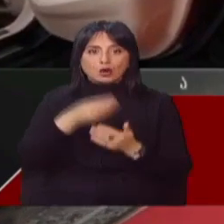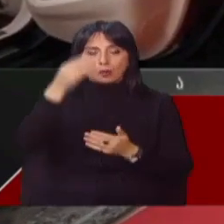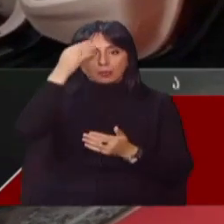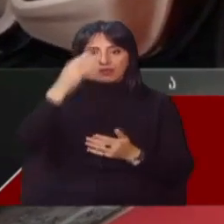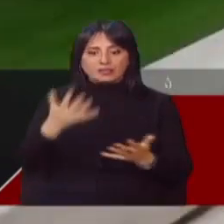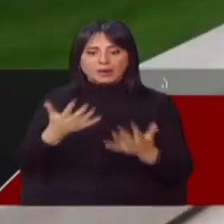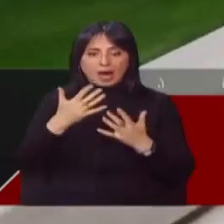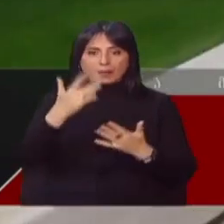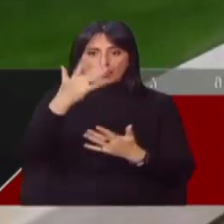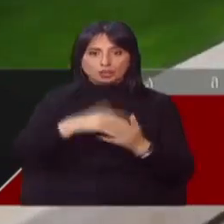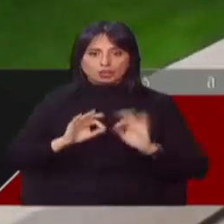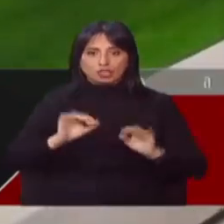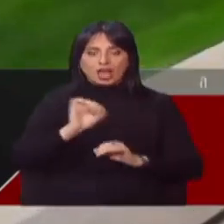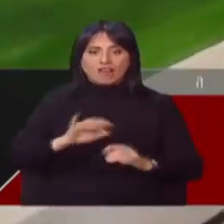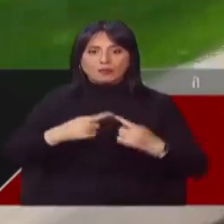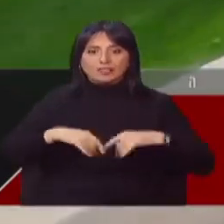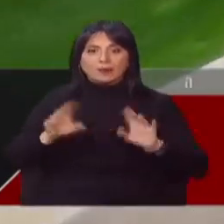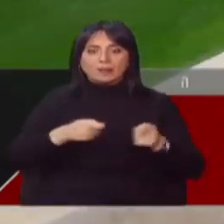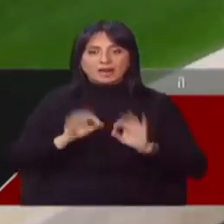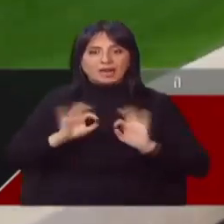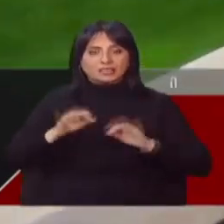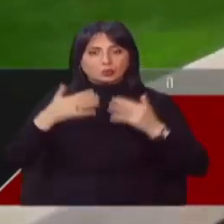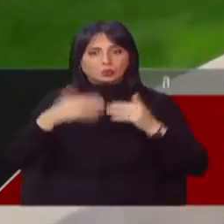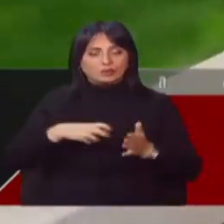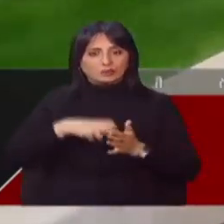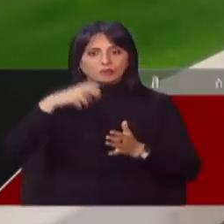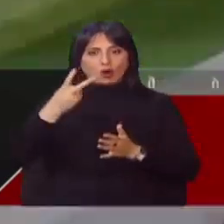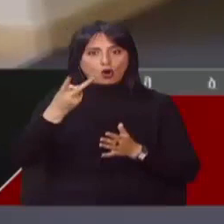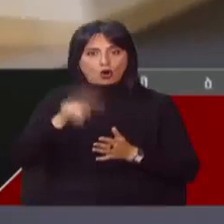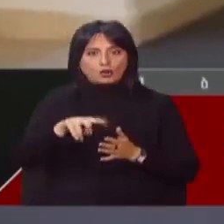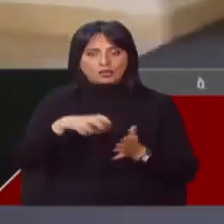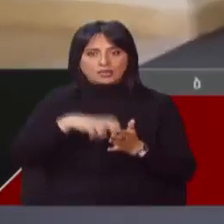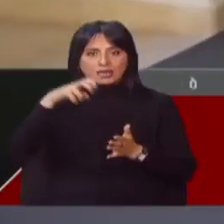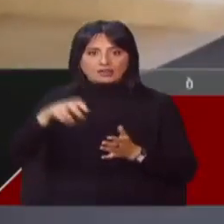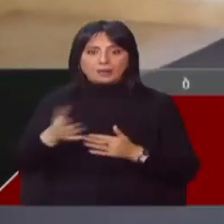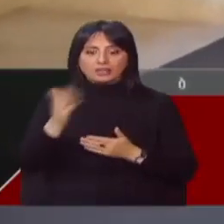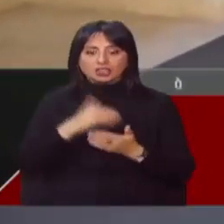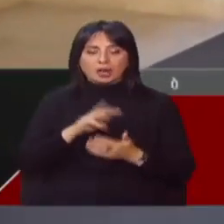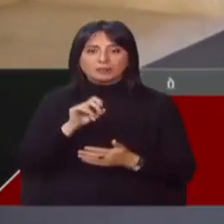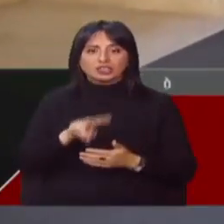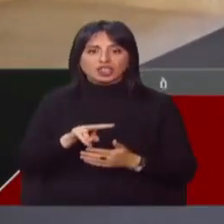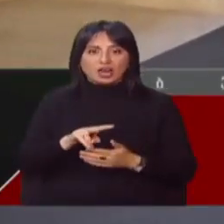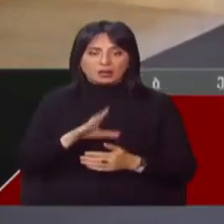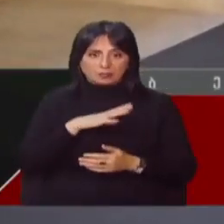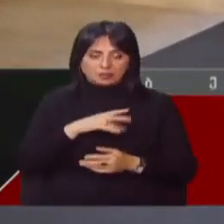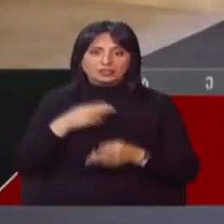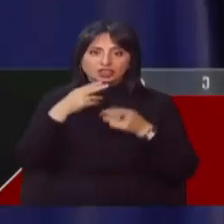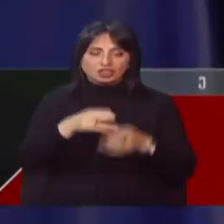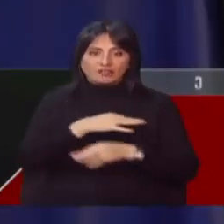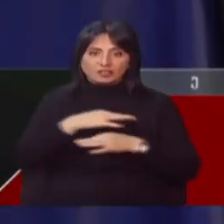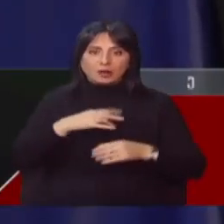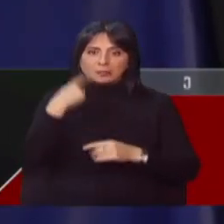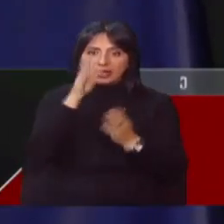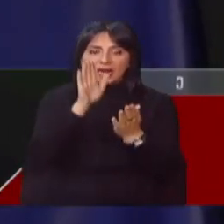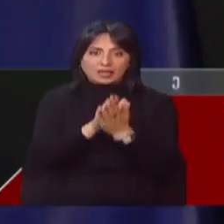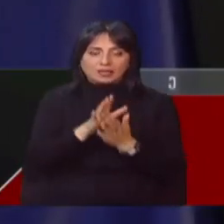პოზიცია მკაფიოდ ჩამოაყალიბა ევროპული საბჭოს პრეზიდენტისთვის მიწერილ ორ წერილში. ამის შემდეგ შარლ მიშელი ბუდაპეშტშიც იყო ჩასული და პირადად